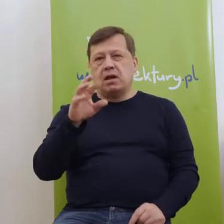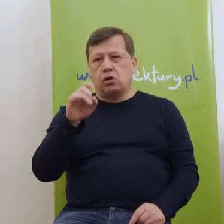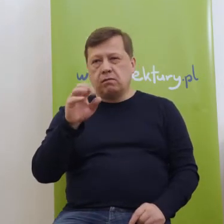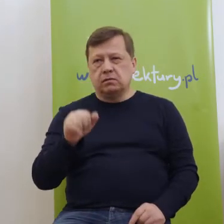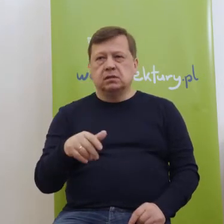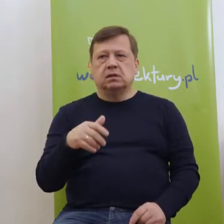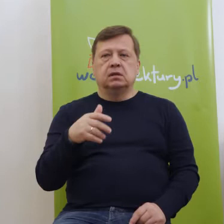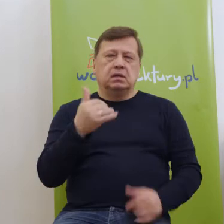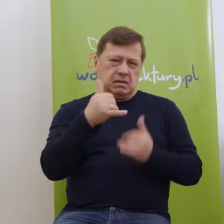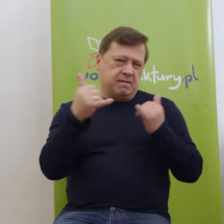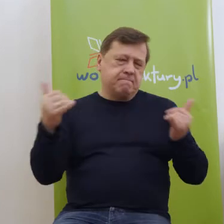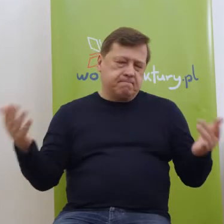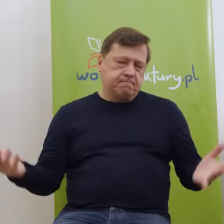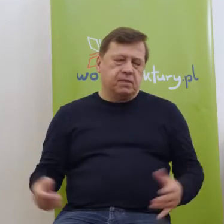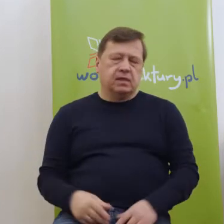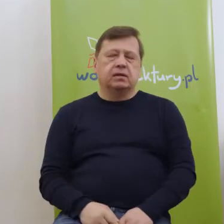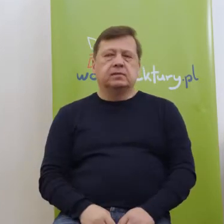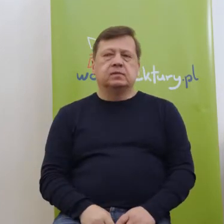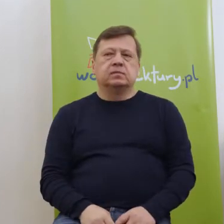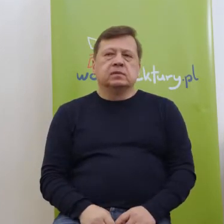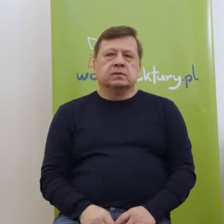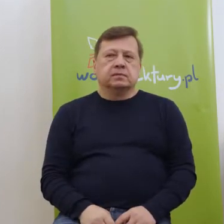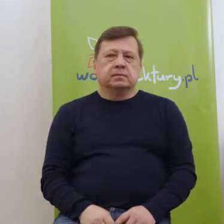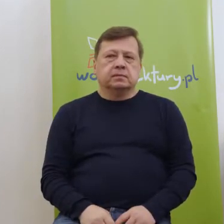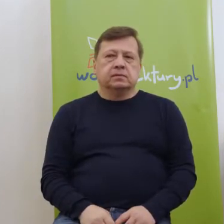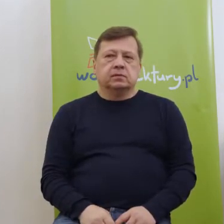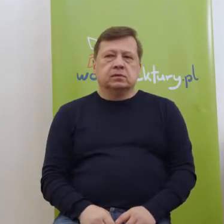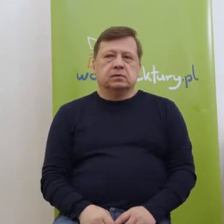innych. I będziemy mieli Wita Szostaka.